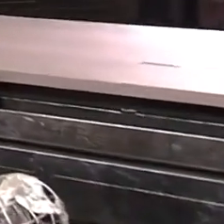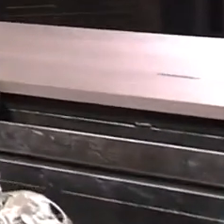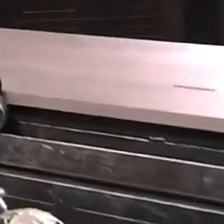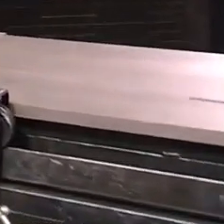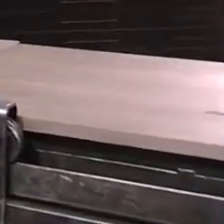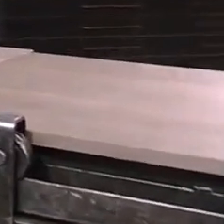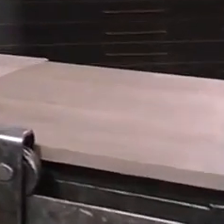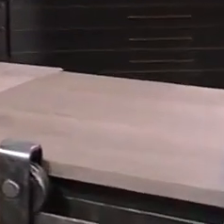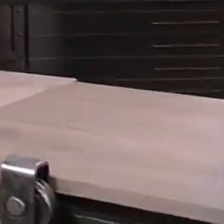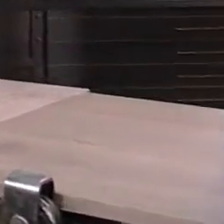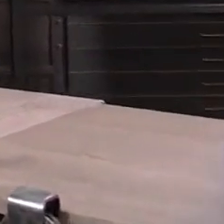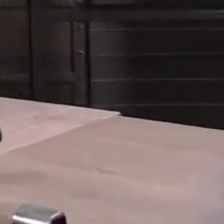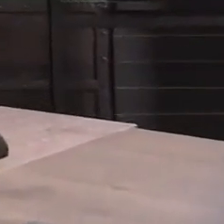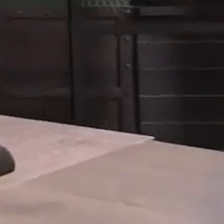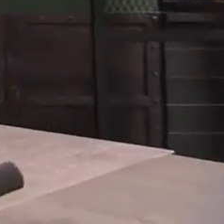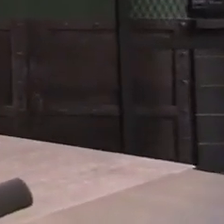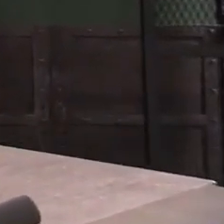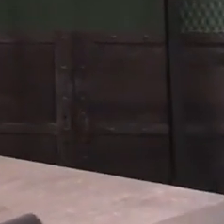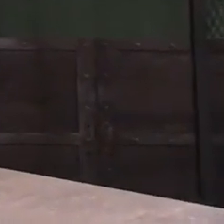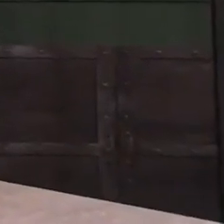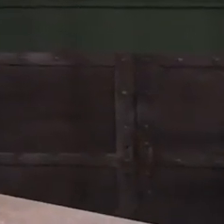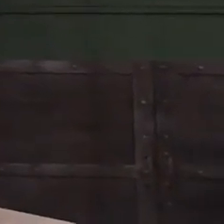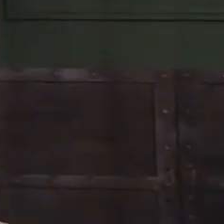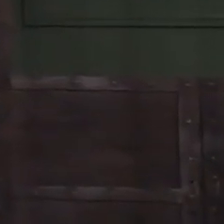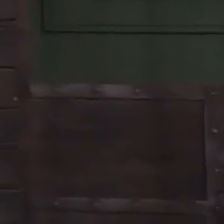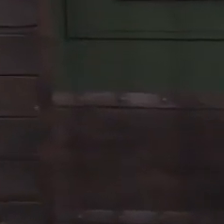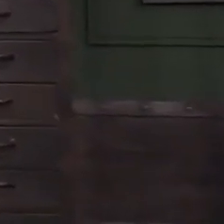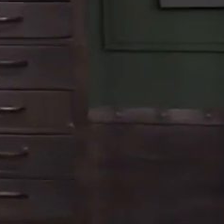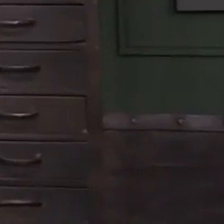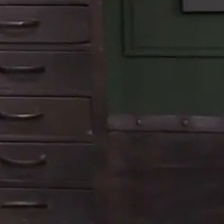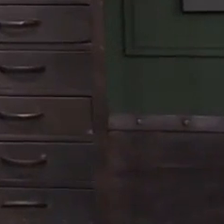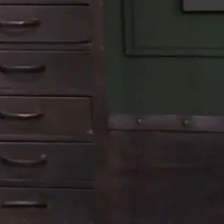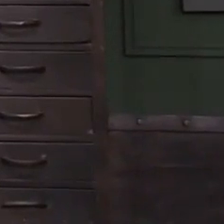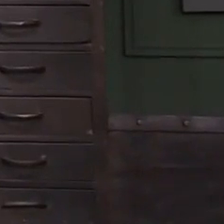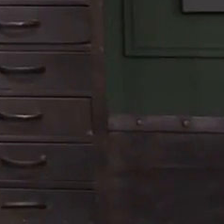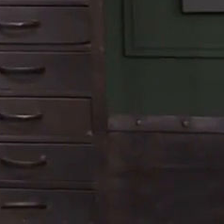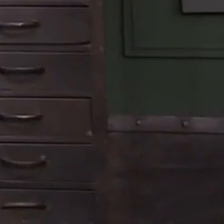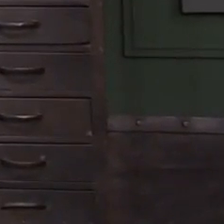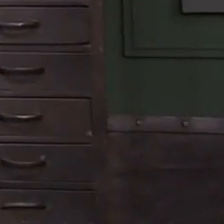추적하고십니까 채널을 구독해 주세요 지금까지 이자연